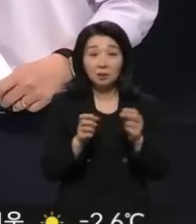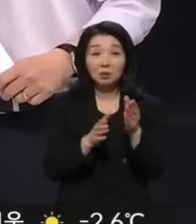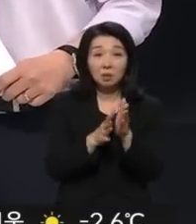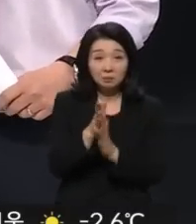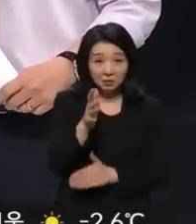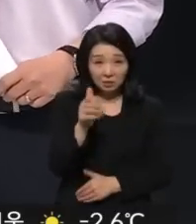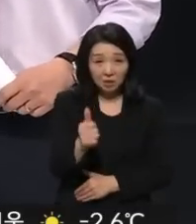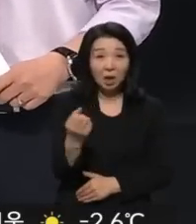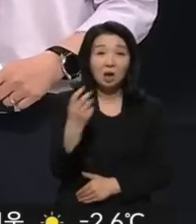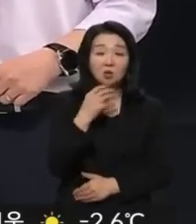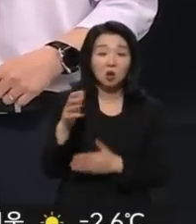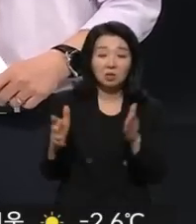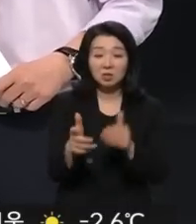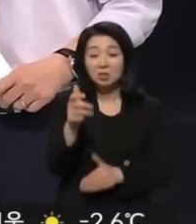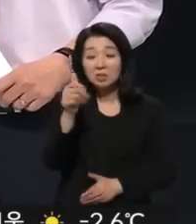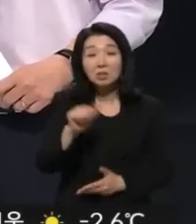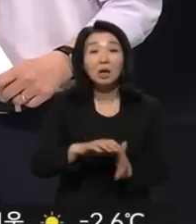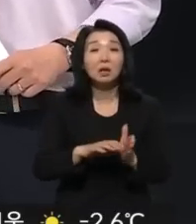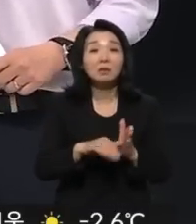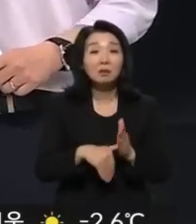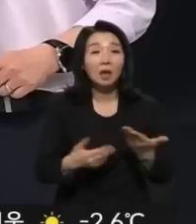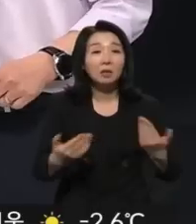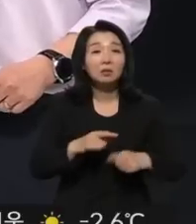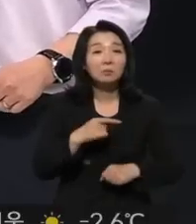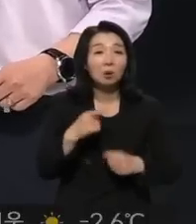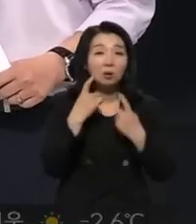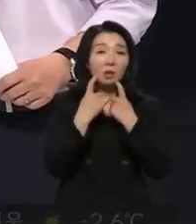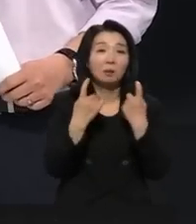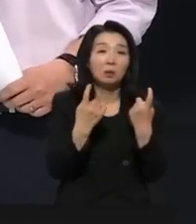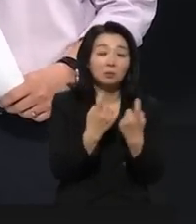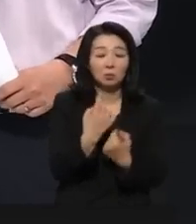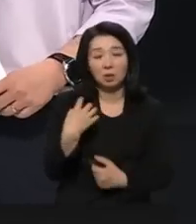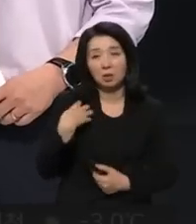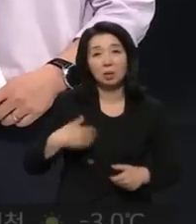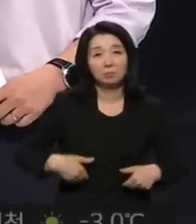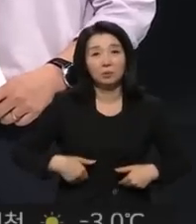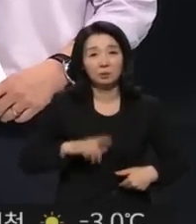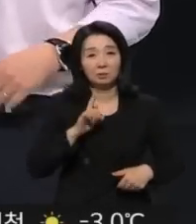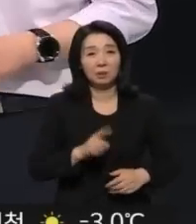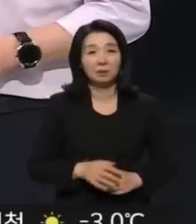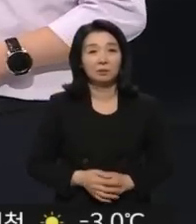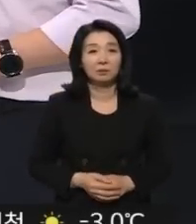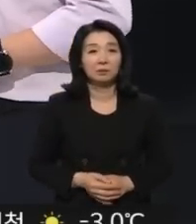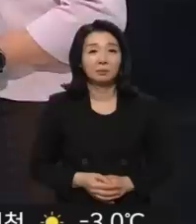성남시장이나 경기지사 시절에 있었던 일은 개별적으로 감당해야 한다는 겁니다.